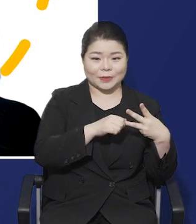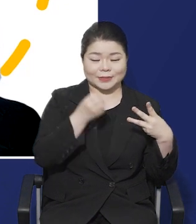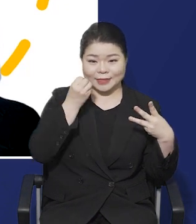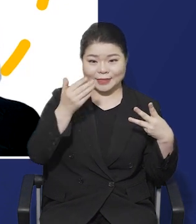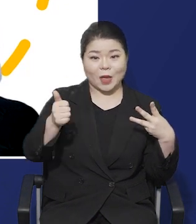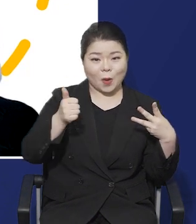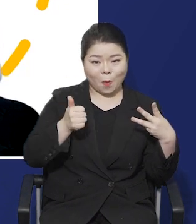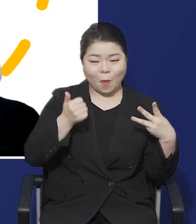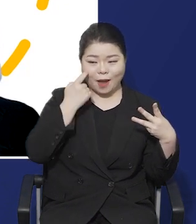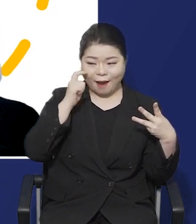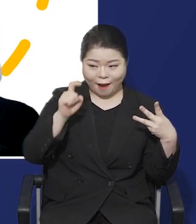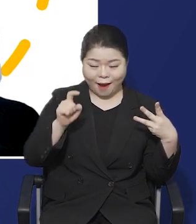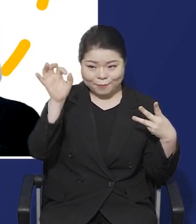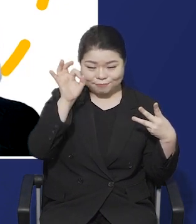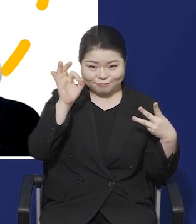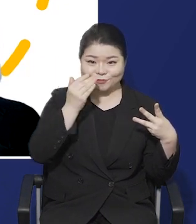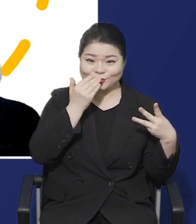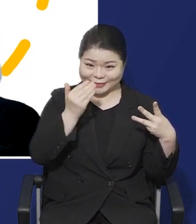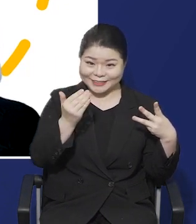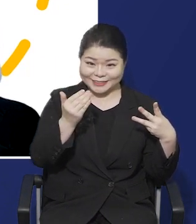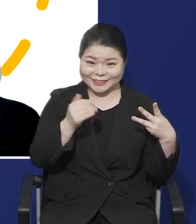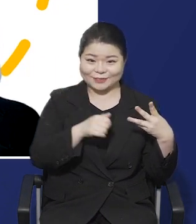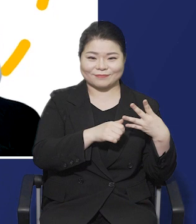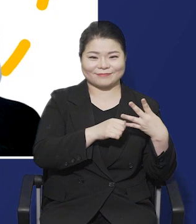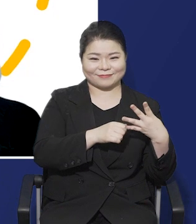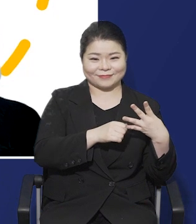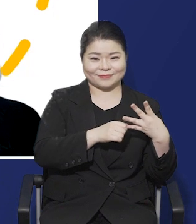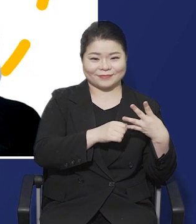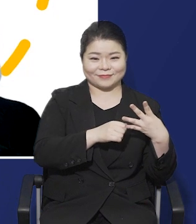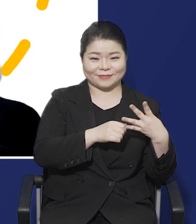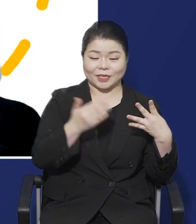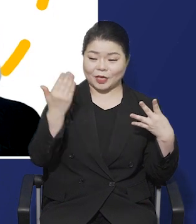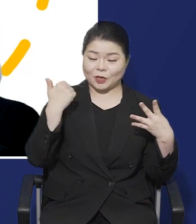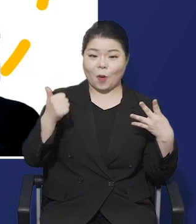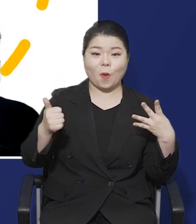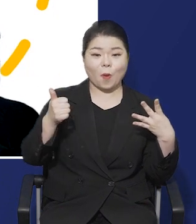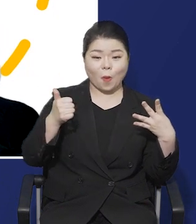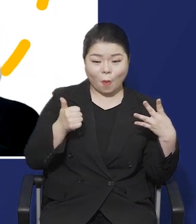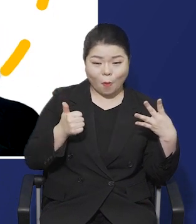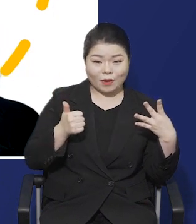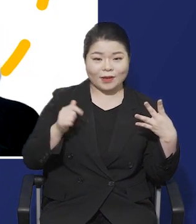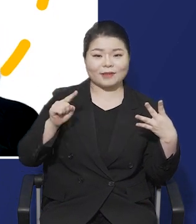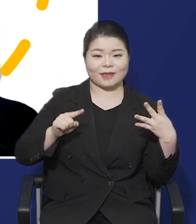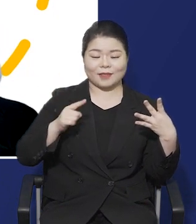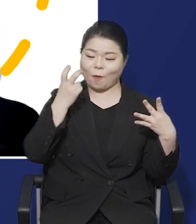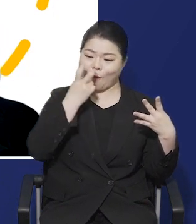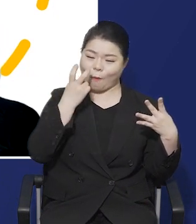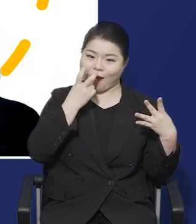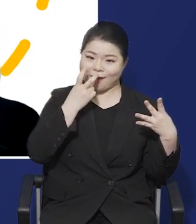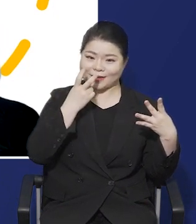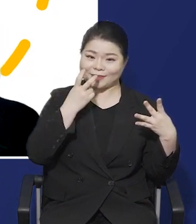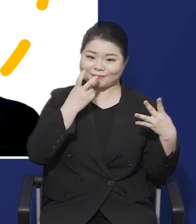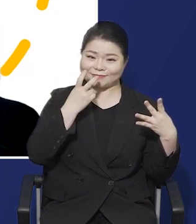그리고 우리가 신규 고객을 얼마만큼 발굴할 수 있는지, 그리고 신규 고객뿐만 아니라 기존 고객도 매우